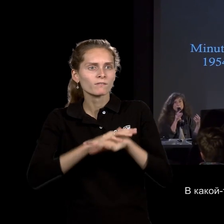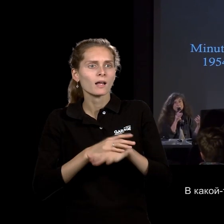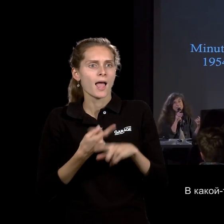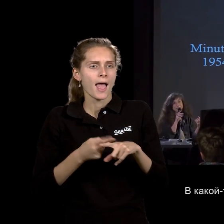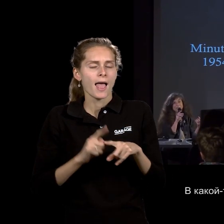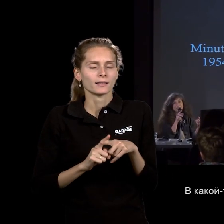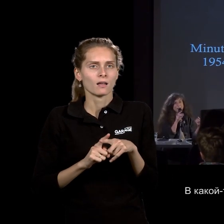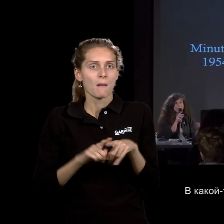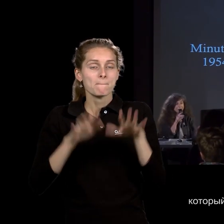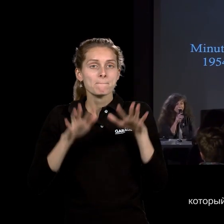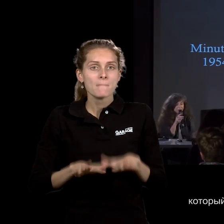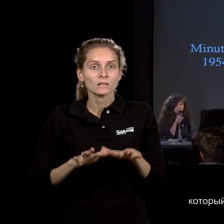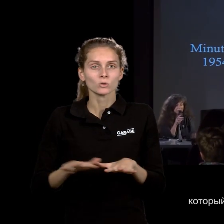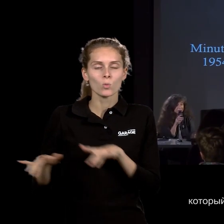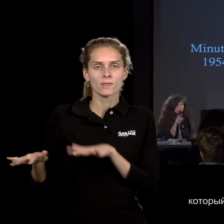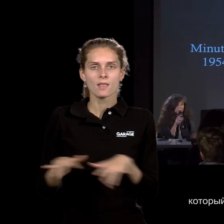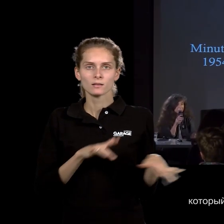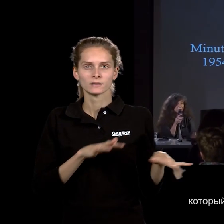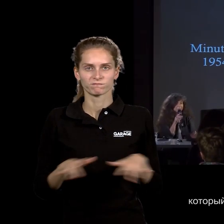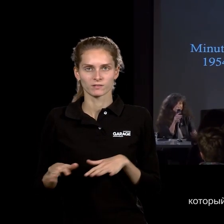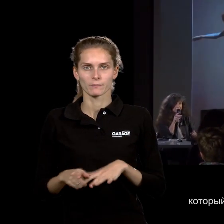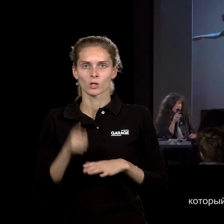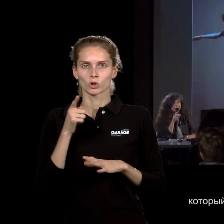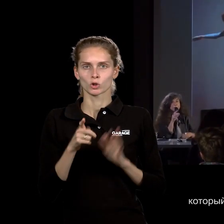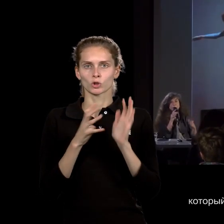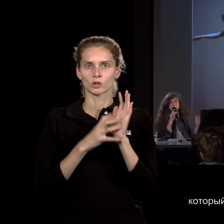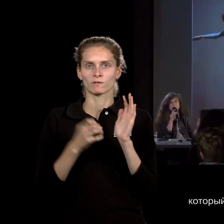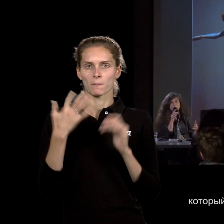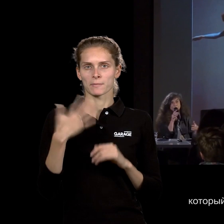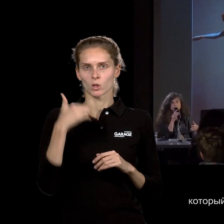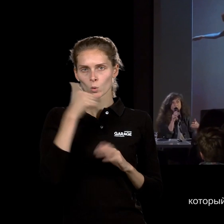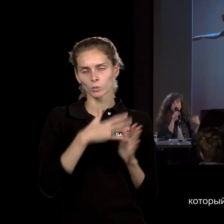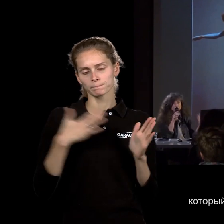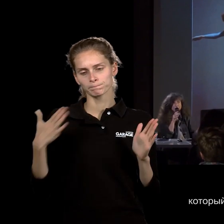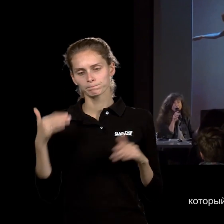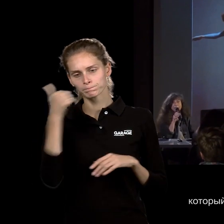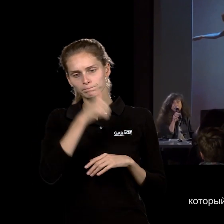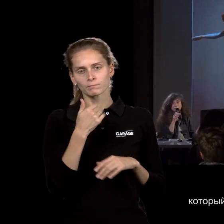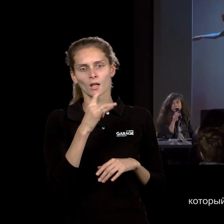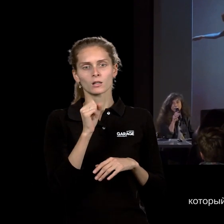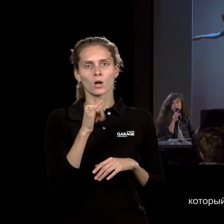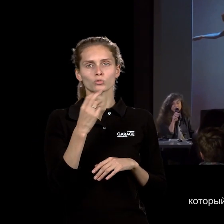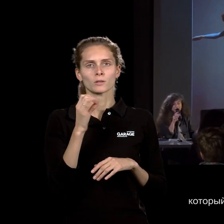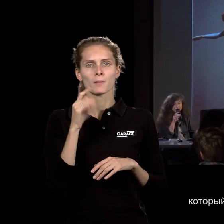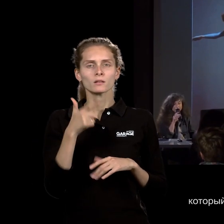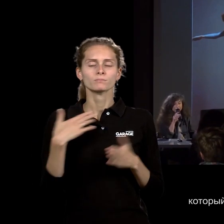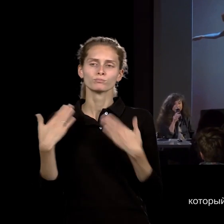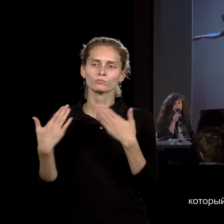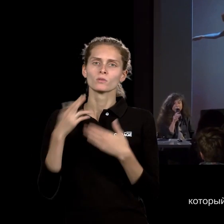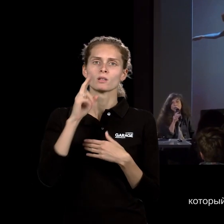что это стало местом действия. В 50-е годы Раушенберг, который общался с Кейджем и общался